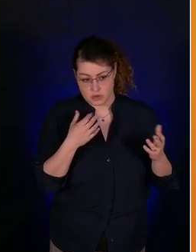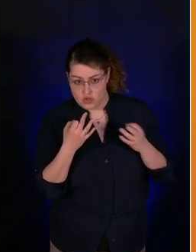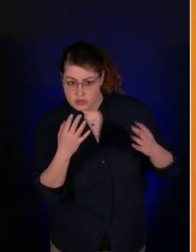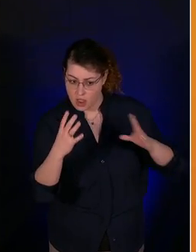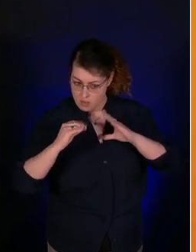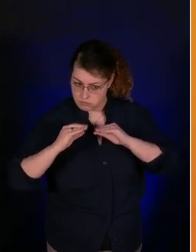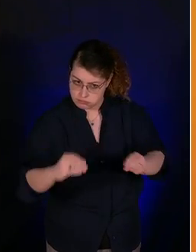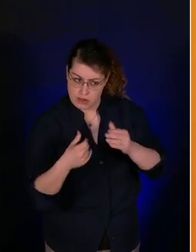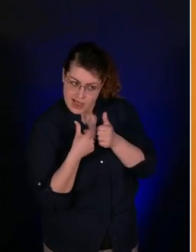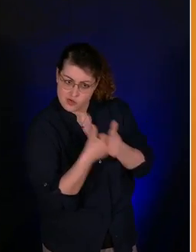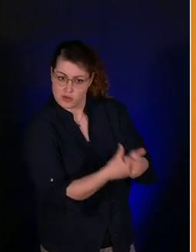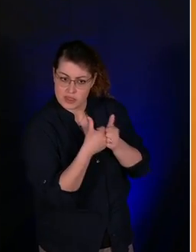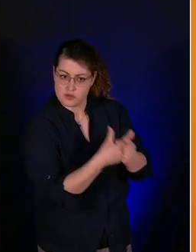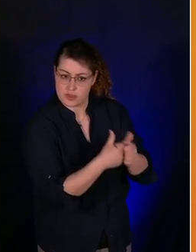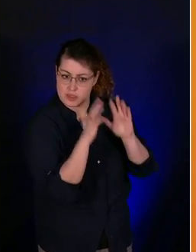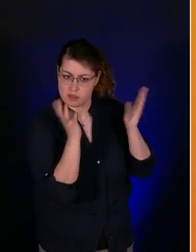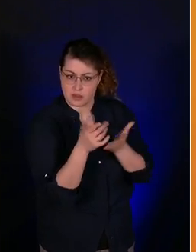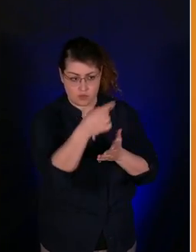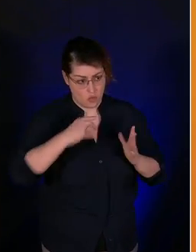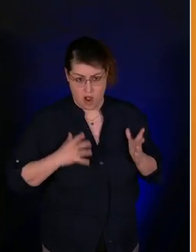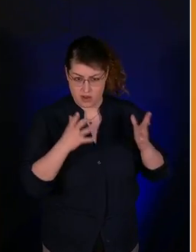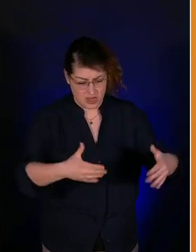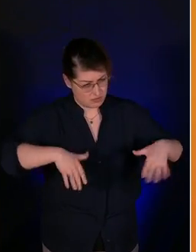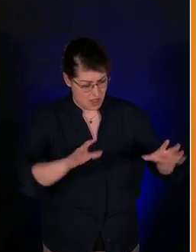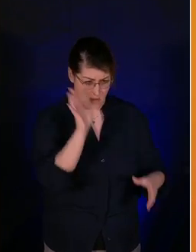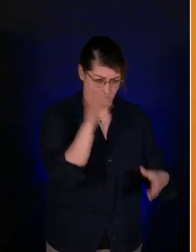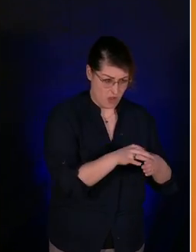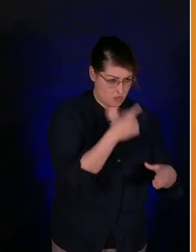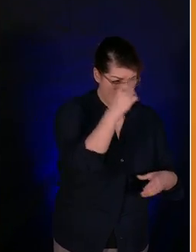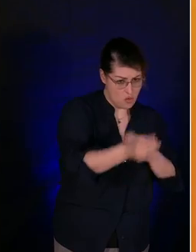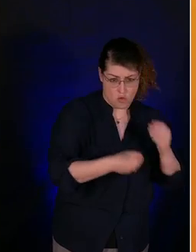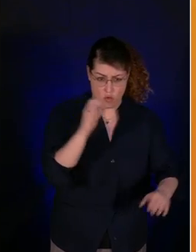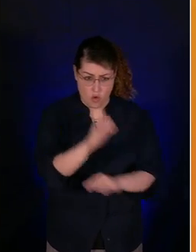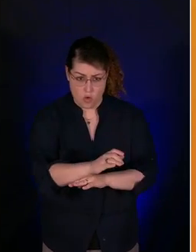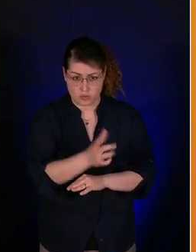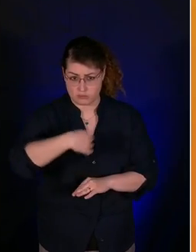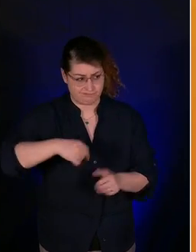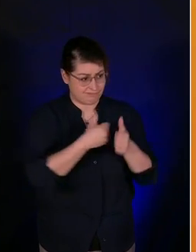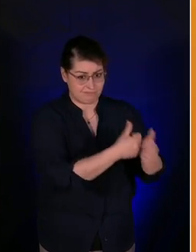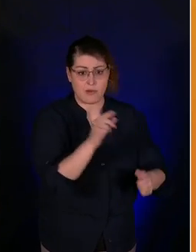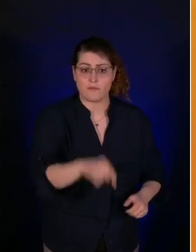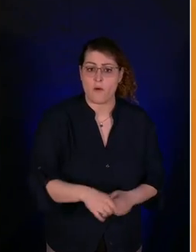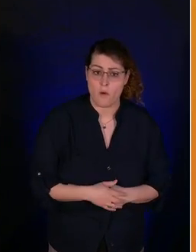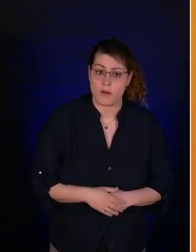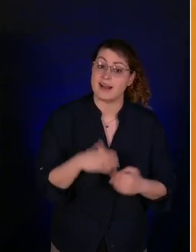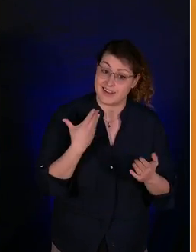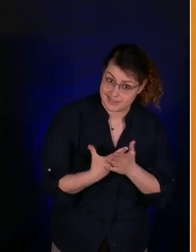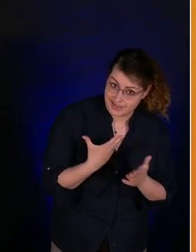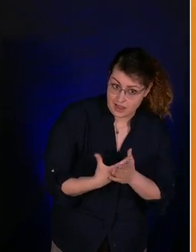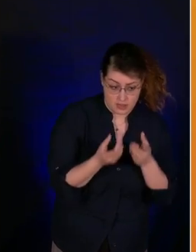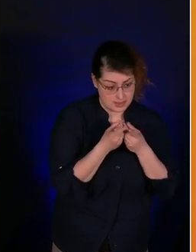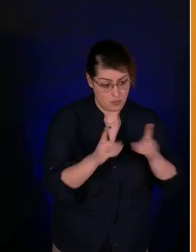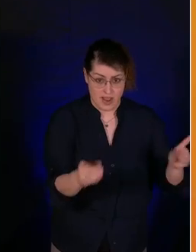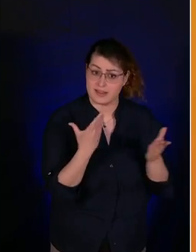nous engage toutes et tous, quel que soit le vote émis par les unes, les uns et les autres. C'est cela l'exercice de la